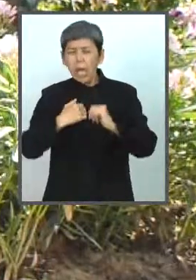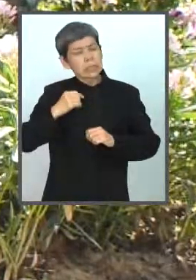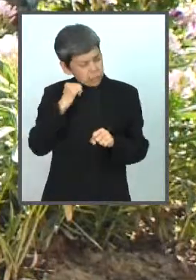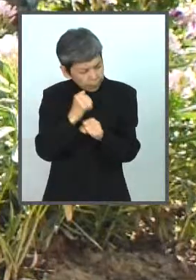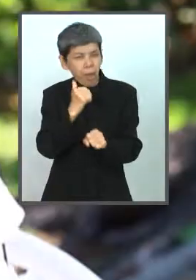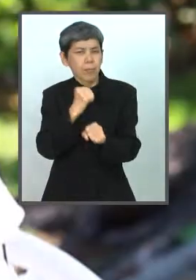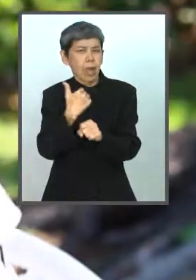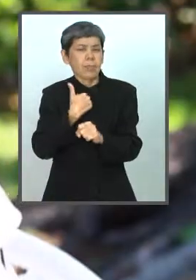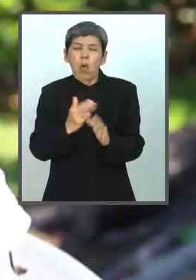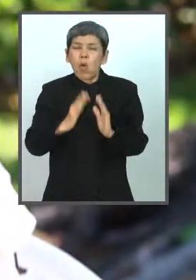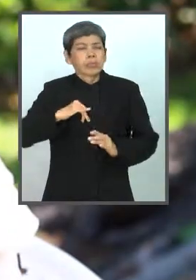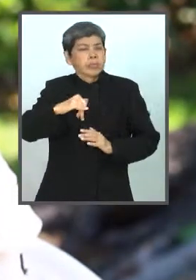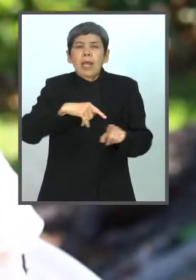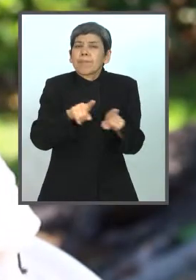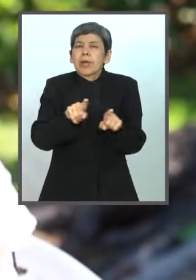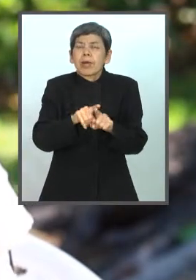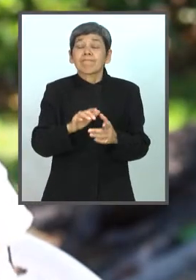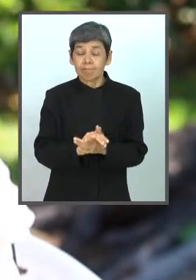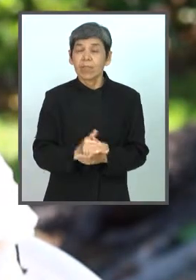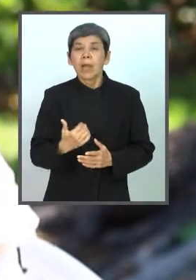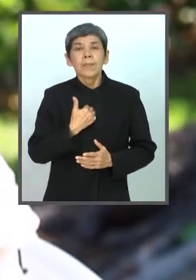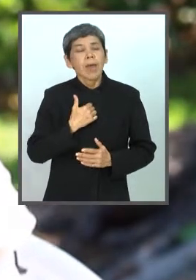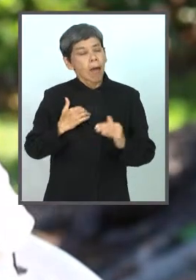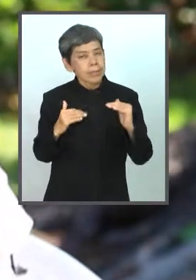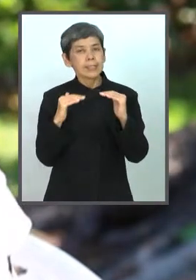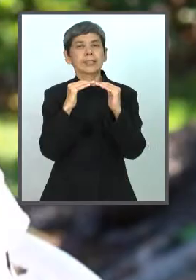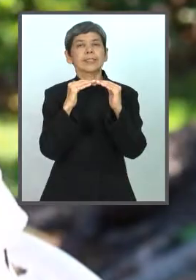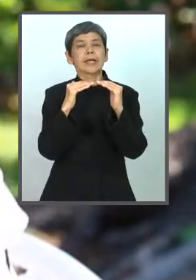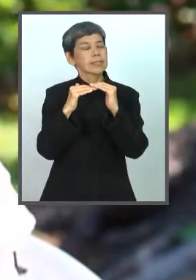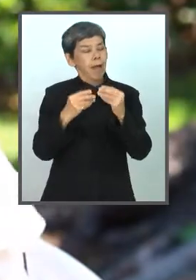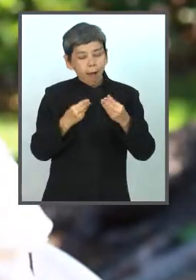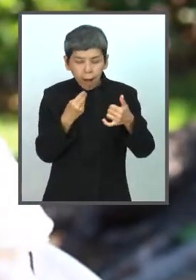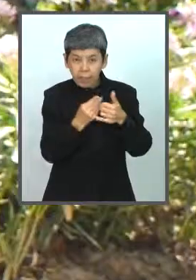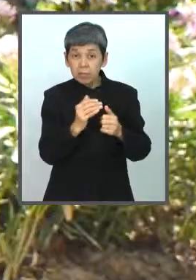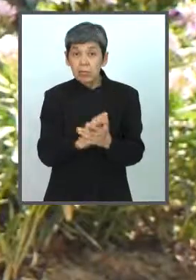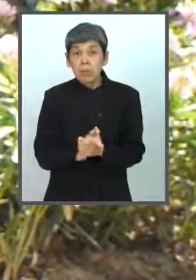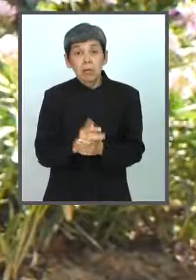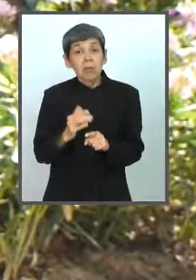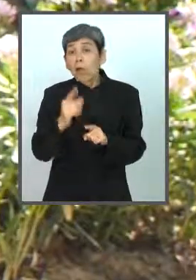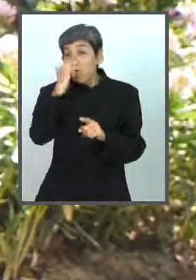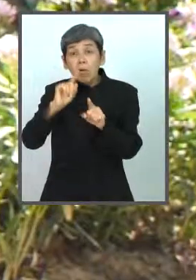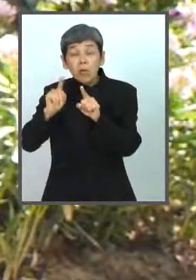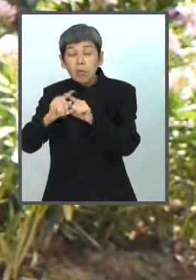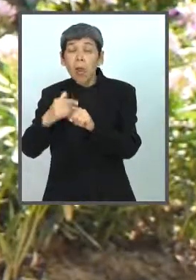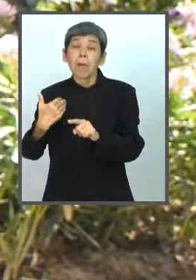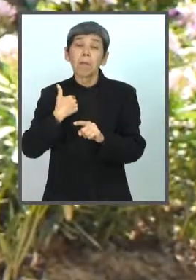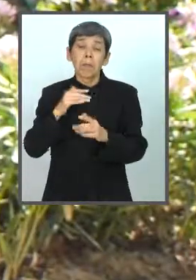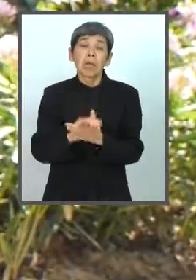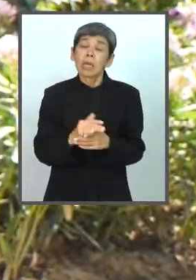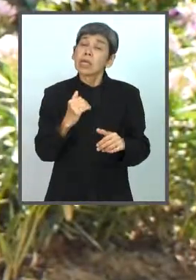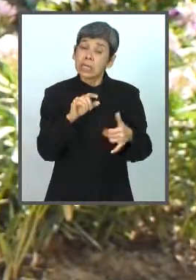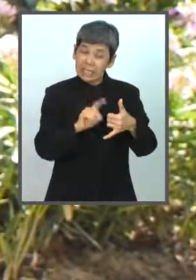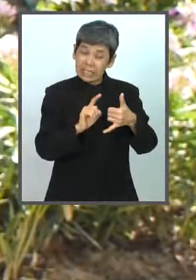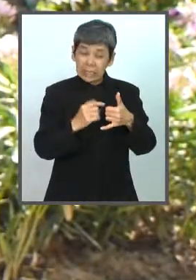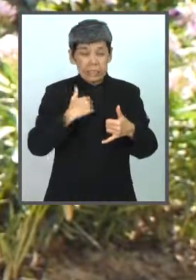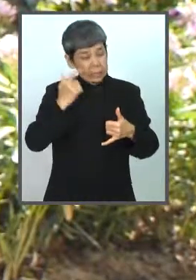การเองนะคะเขาก็เป็นมนุษย์คนหนึ่งนะควรจะได้รับสิทธิ์ต่างๆนะคะถ้าในฝรั่งเขาก็จะบอกว่า respect to each other